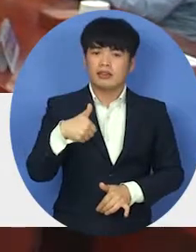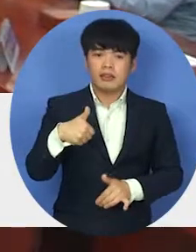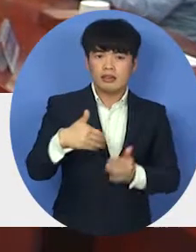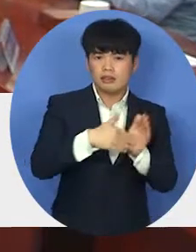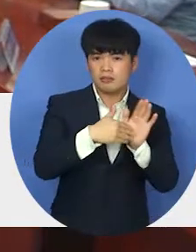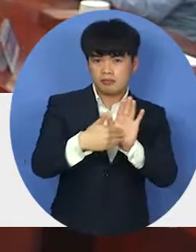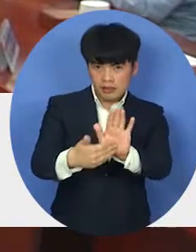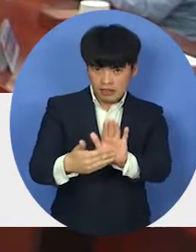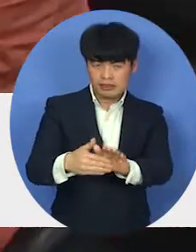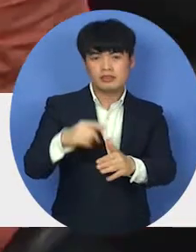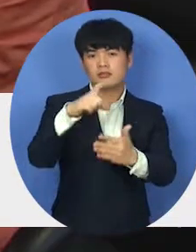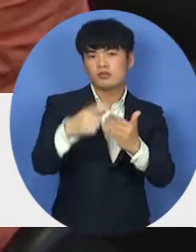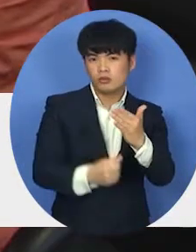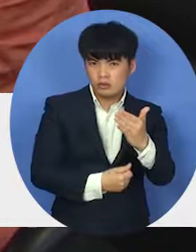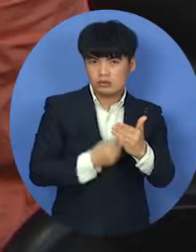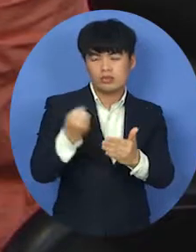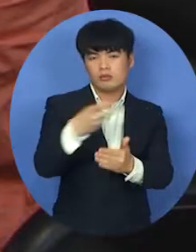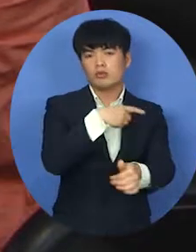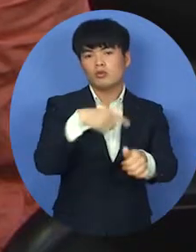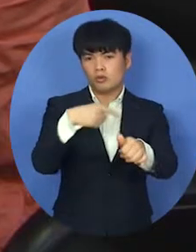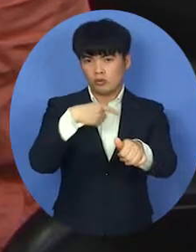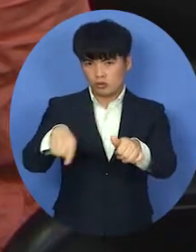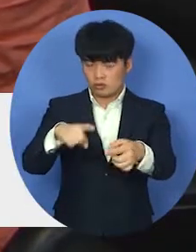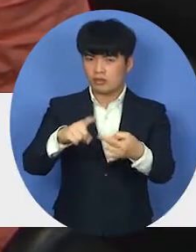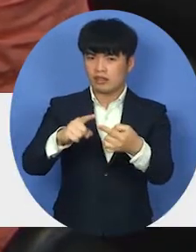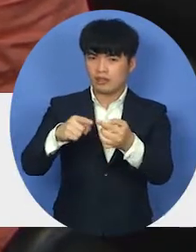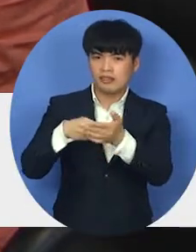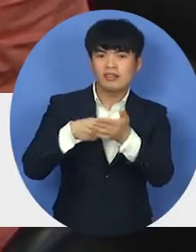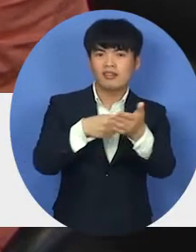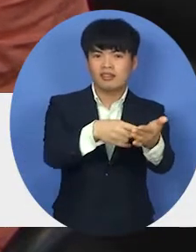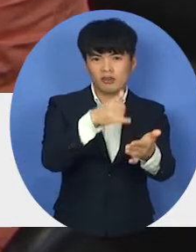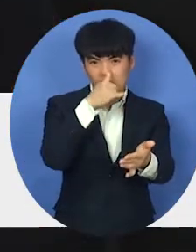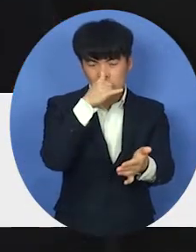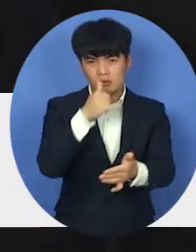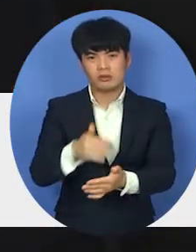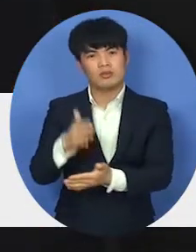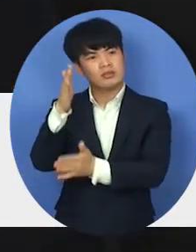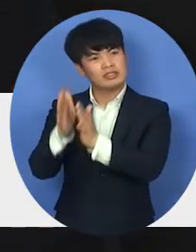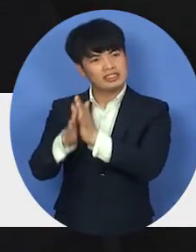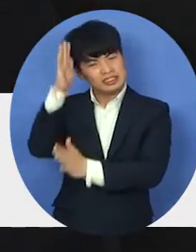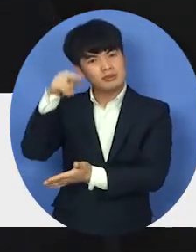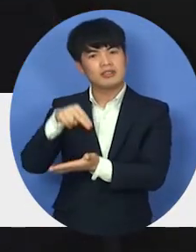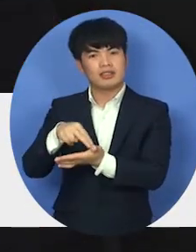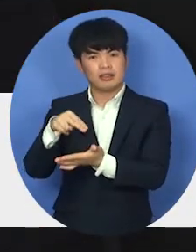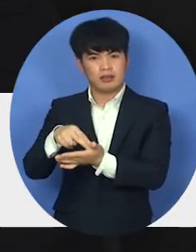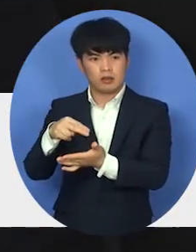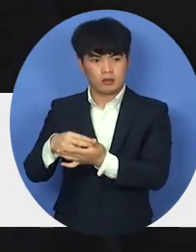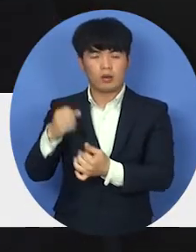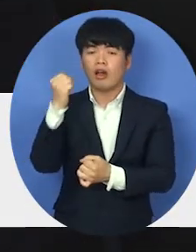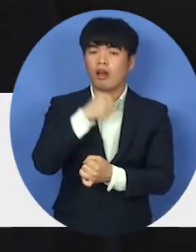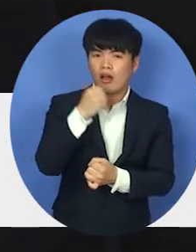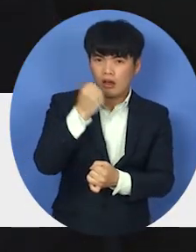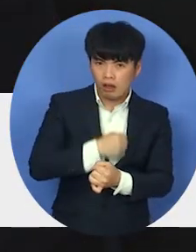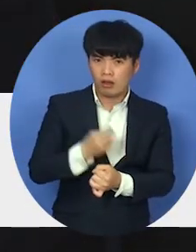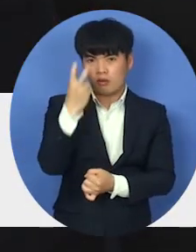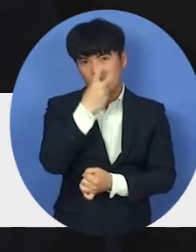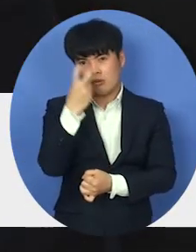운영 등 다양한 의견을 내놓았고 시는 이러한 의견을 시책에 반영할 방안을 적극 검토하기로 했습니다.